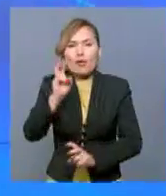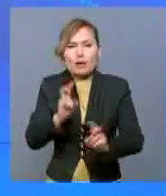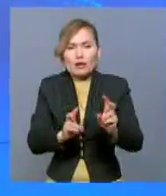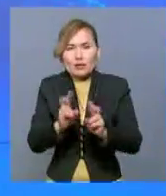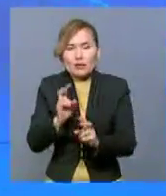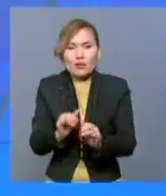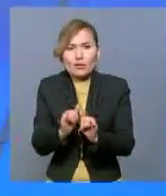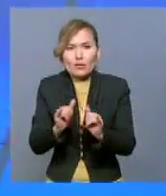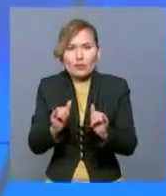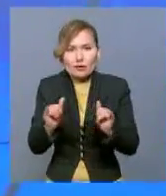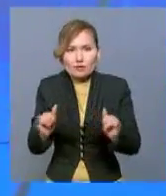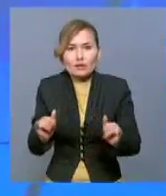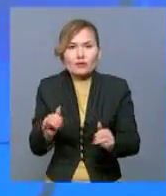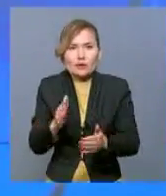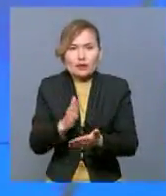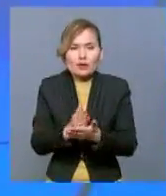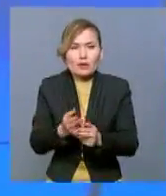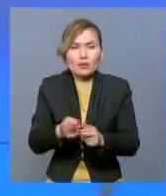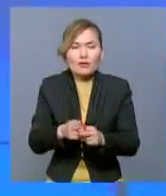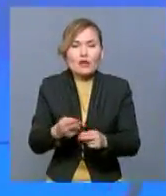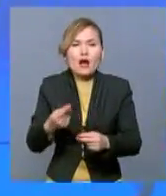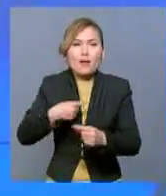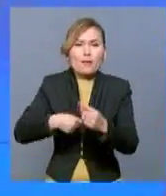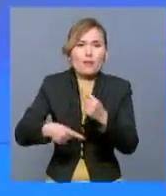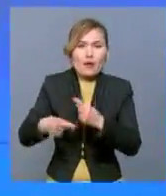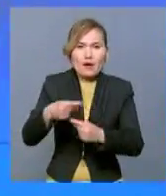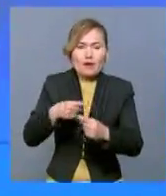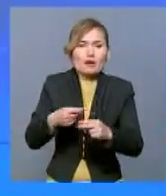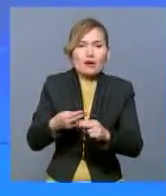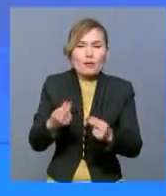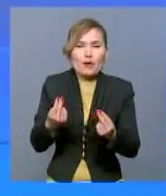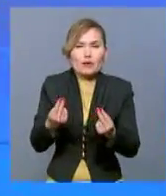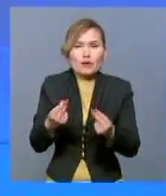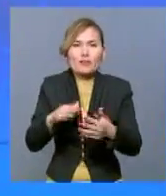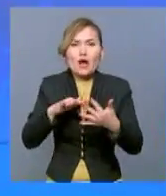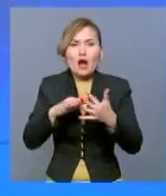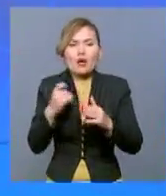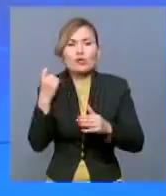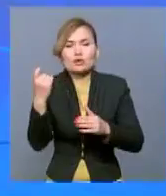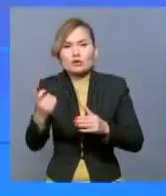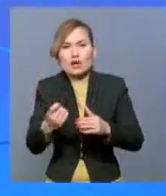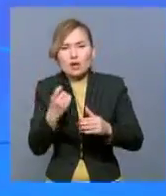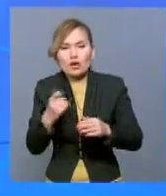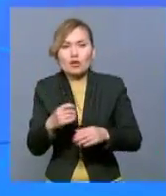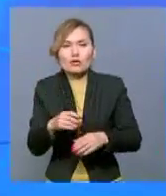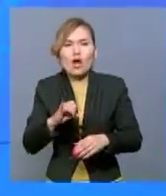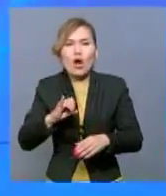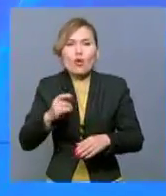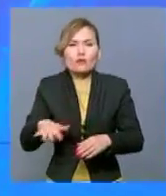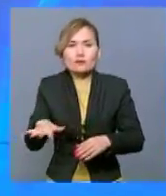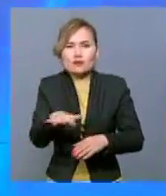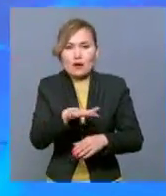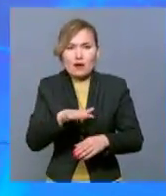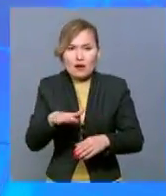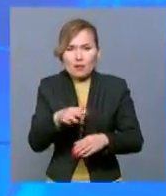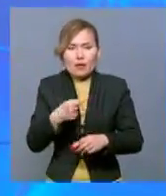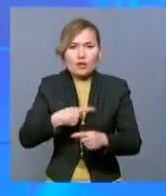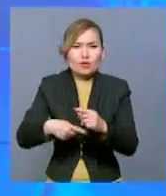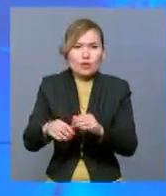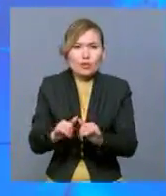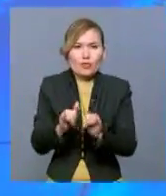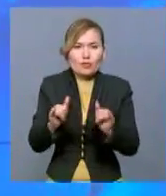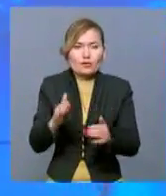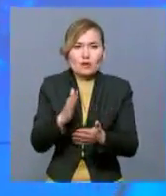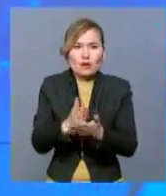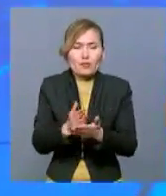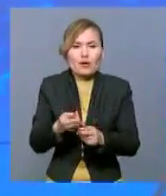айлақтар айтарлықтай дамыған, бірақ мол табысың бір бөлігі негізінен ауыл шаруашылығымен айналысатын оңтүстік аймақтарға тиесілі. Ал